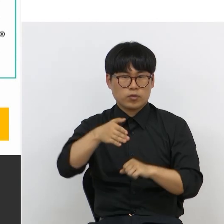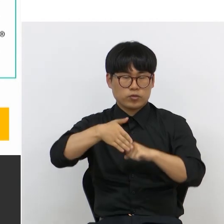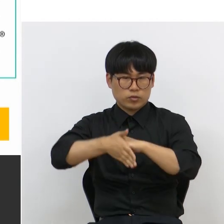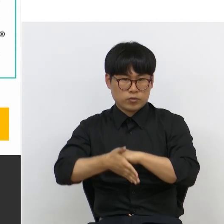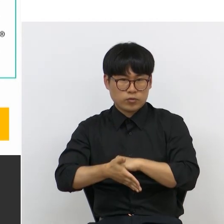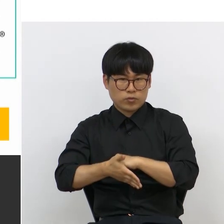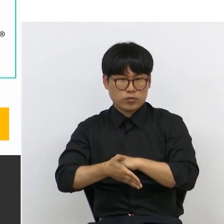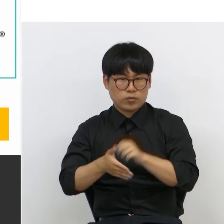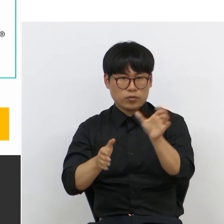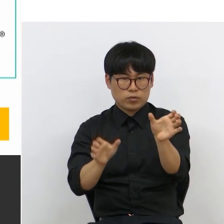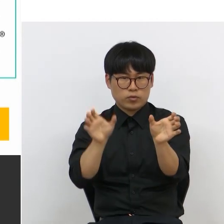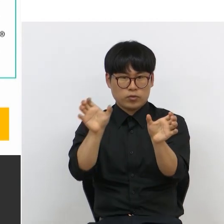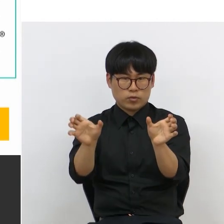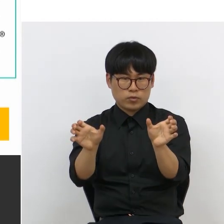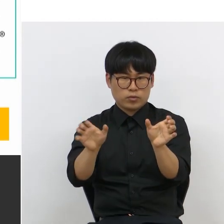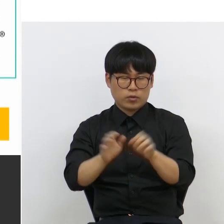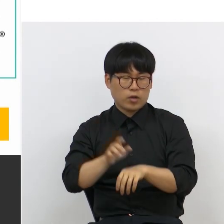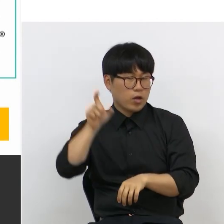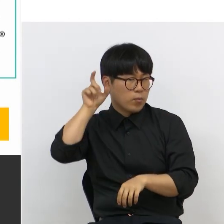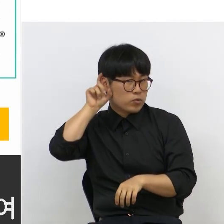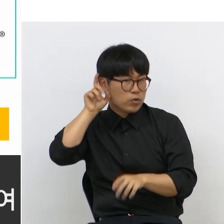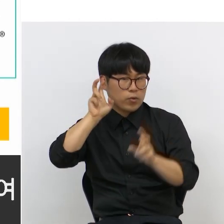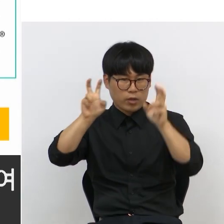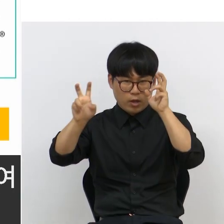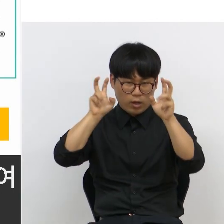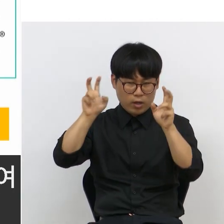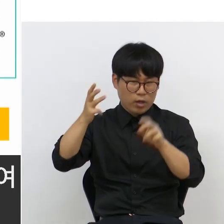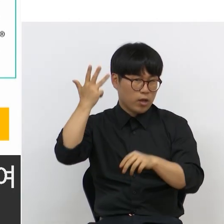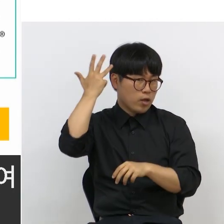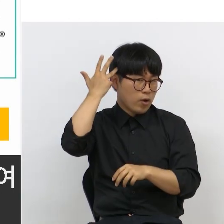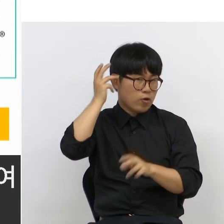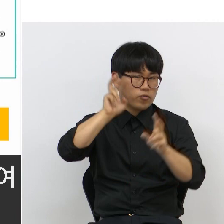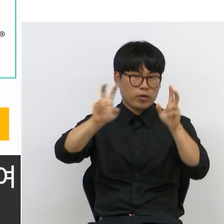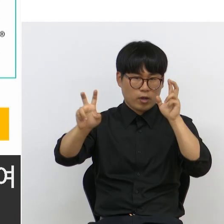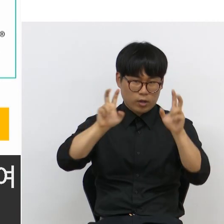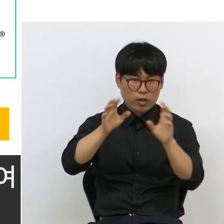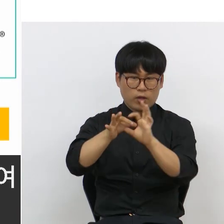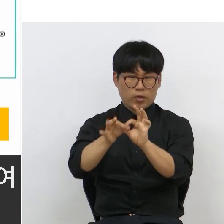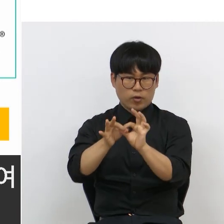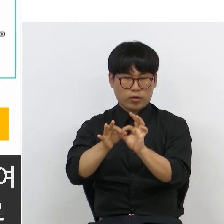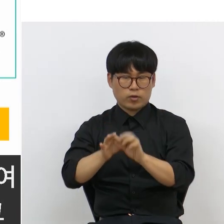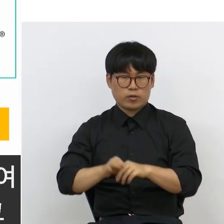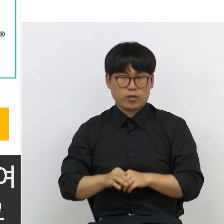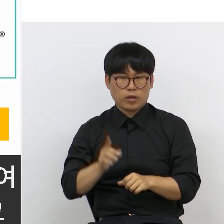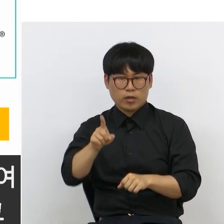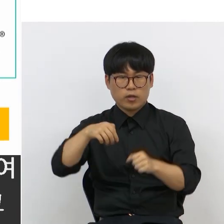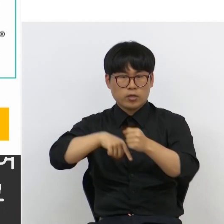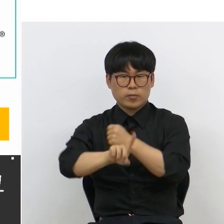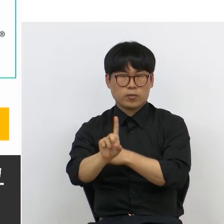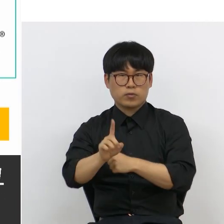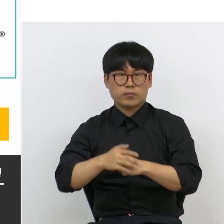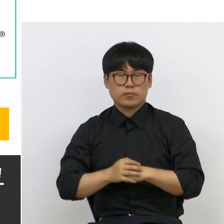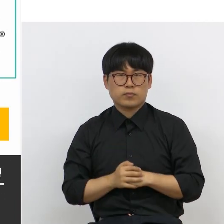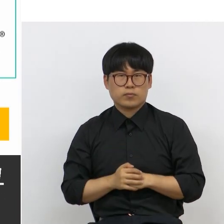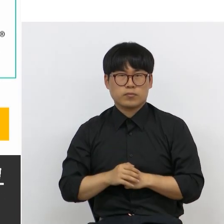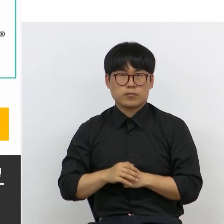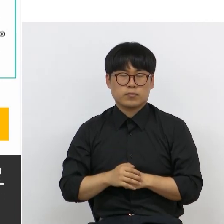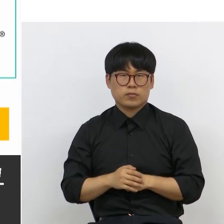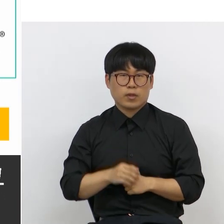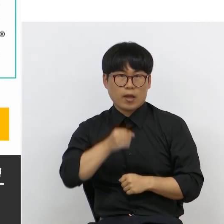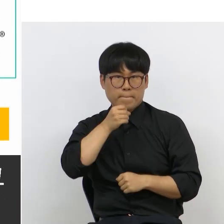이런 식으로 잘 알고 있는 보청기와 잘 알고 있는 인공화호가 서로 파트너십을 가지고 있고 이거는 무슨 의미를 가지고 있냐? 아까